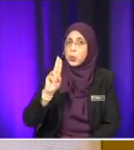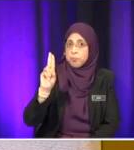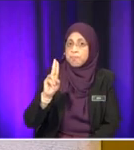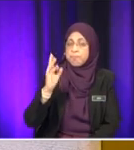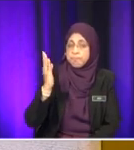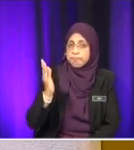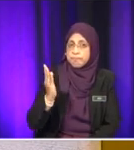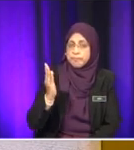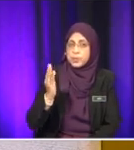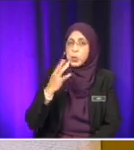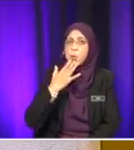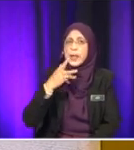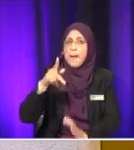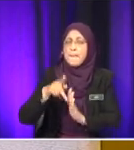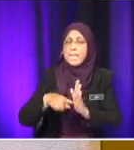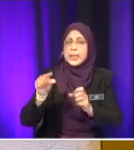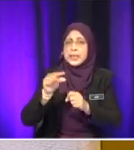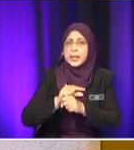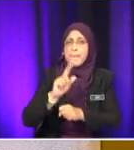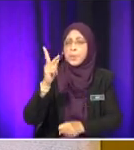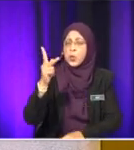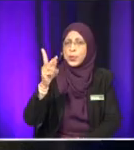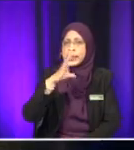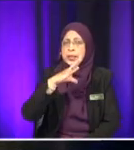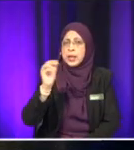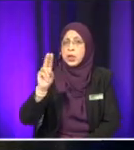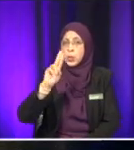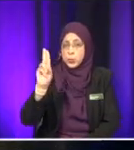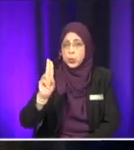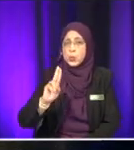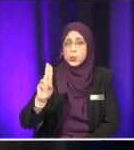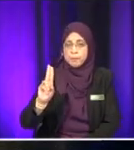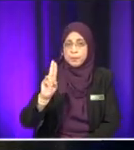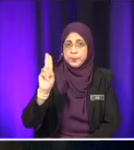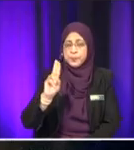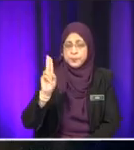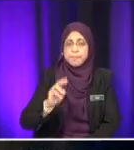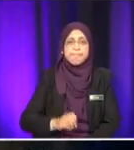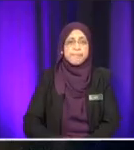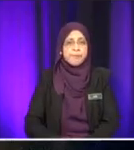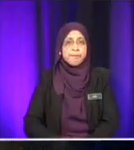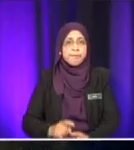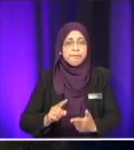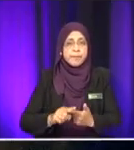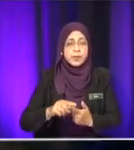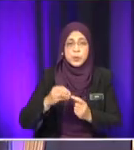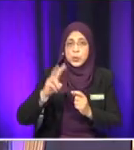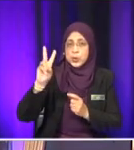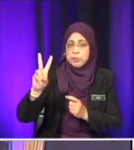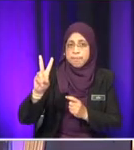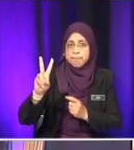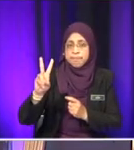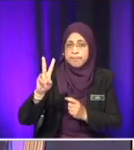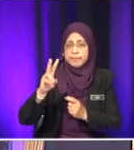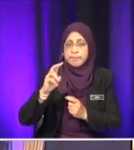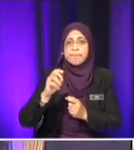oke oke kemudian kita teruskan dengan aliran ekspresionism Oke dia bermula tahun 1905 hingga